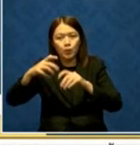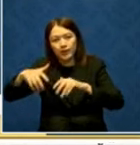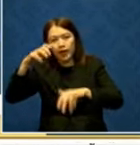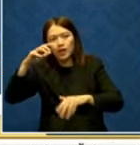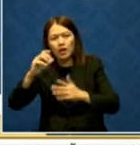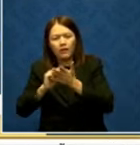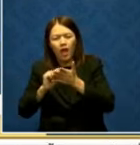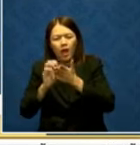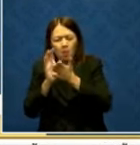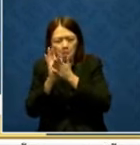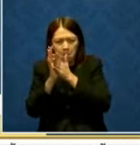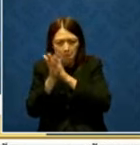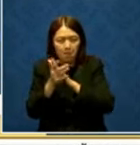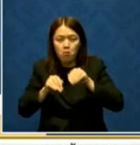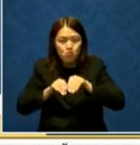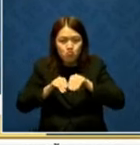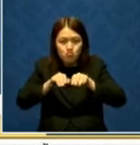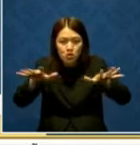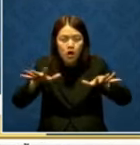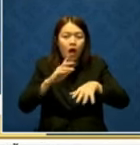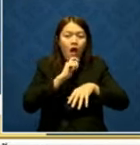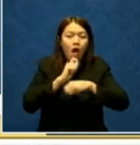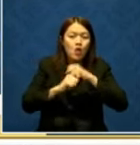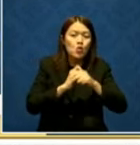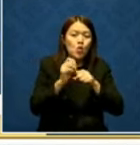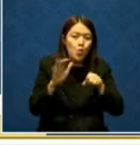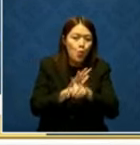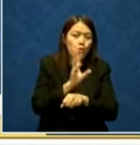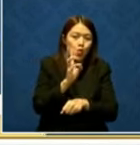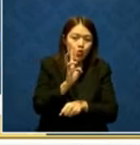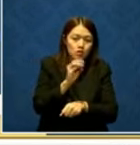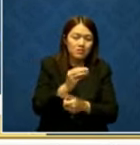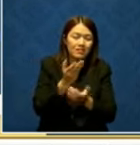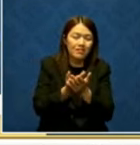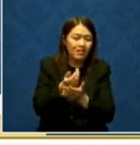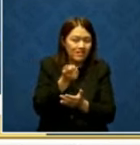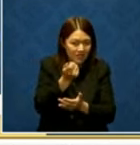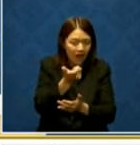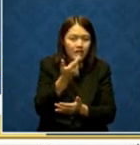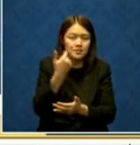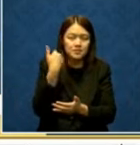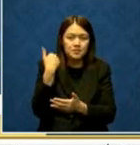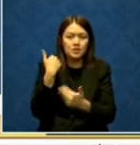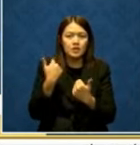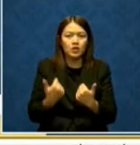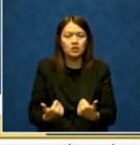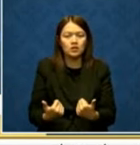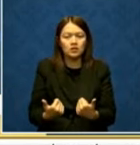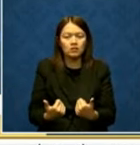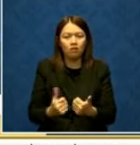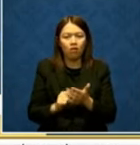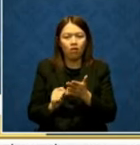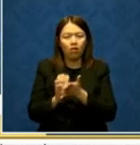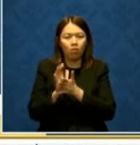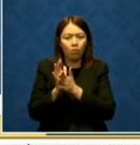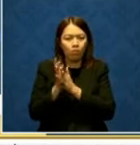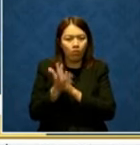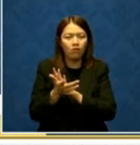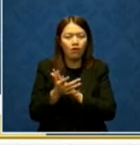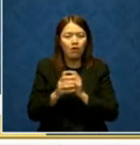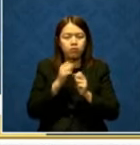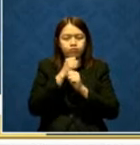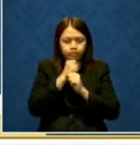จ่ายเบี้ยผู้สูงอายุแบบถ้วนหน้าเมื่ออายุครบ 60ปีให้ได้รับเงินทันทีแต่ว่าตอนนี้มันมีการเปลี่ยนแปลงการจ่ายผู้